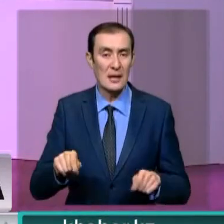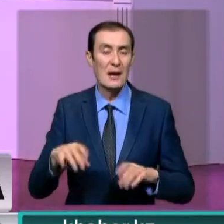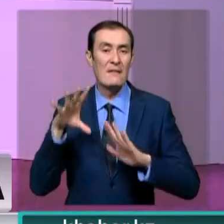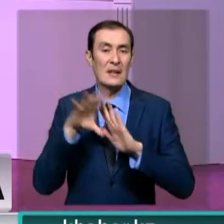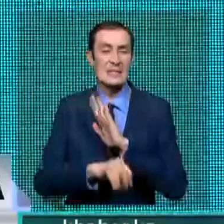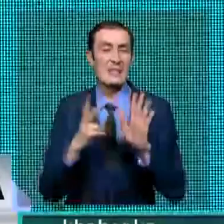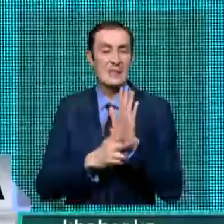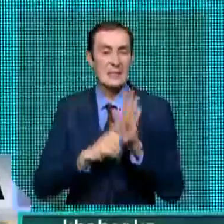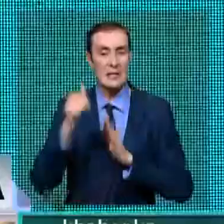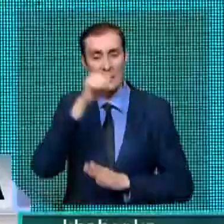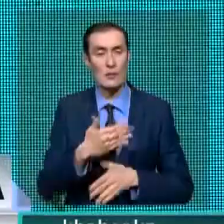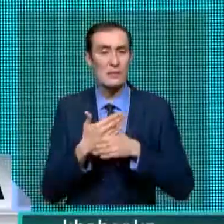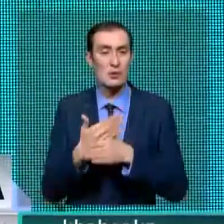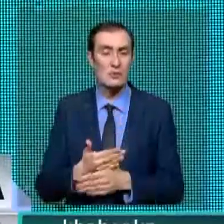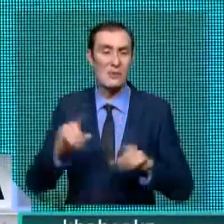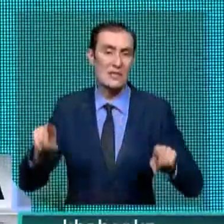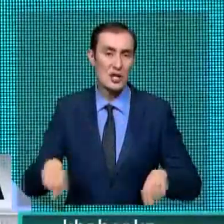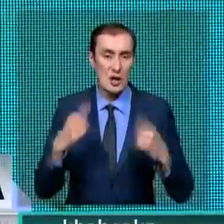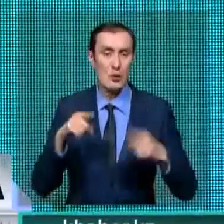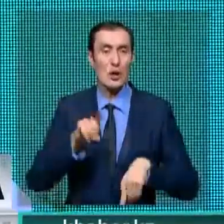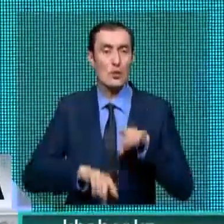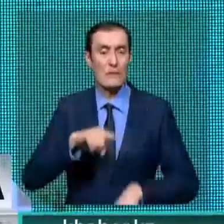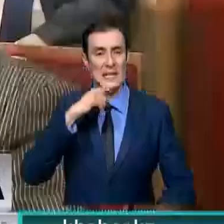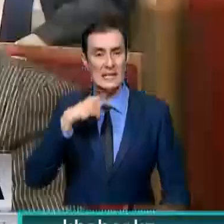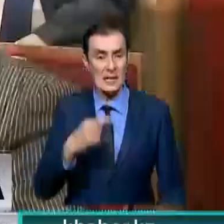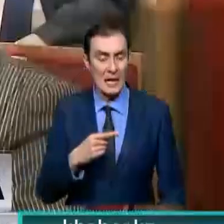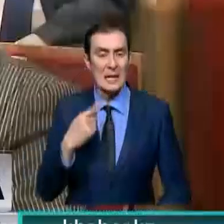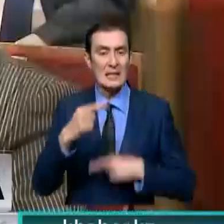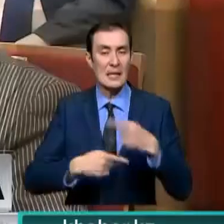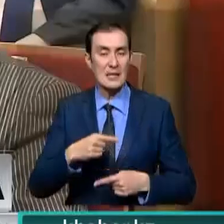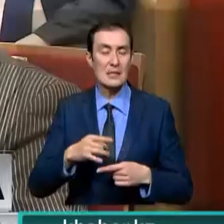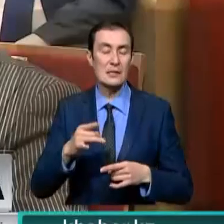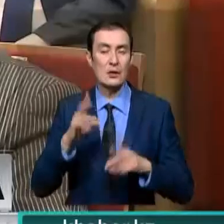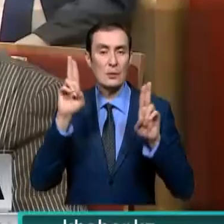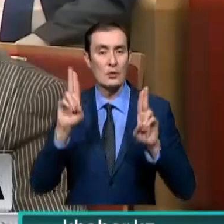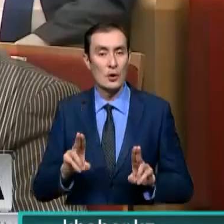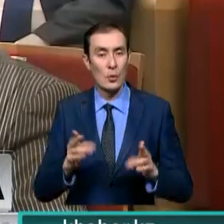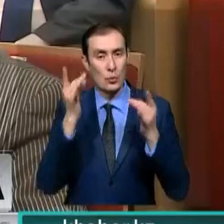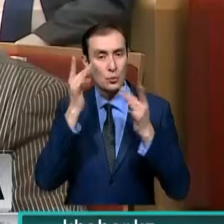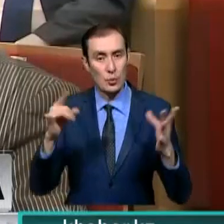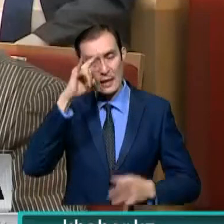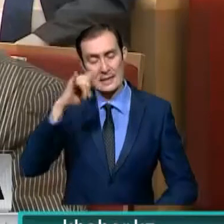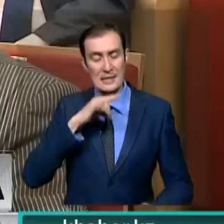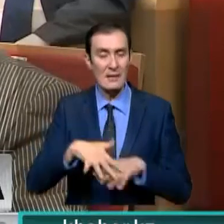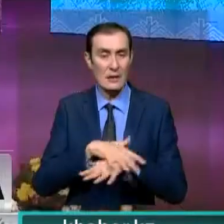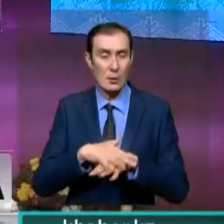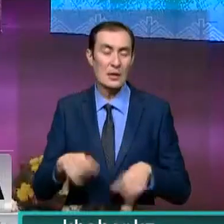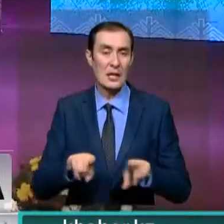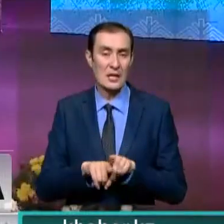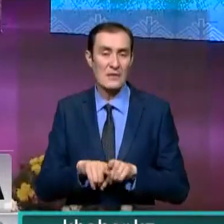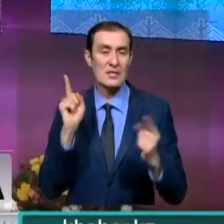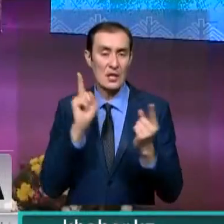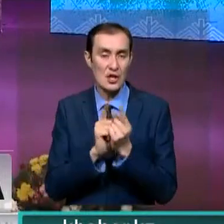80-х но способствует возрождению родного языка традиций и культуры казахского народа подобные встречи члены